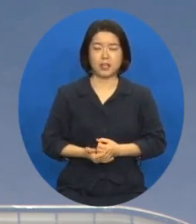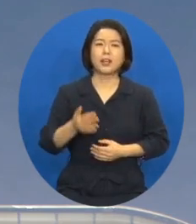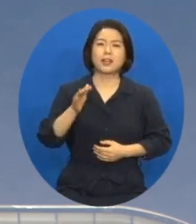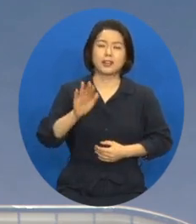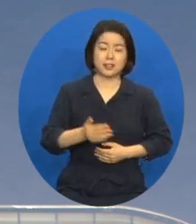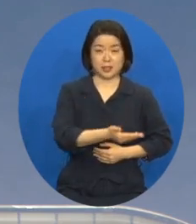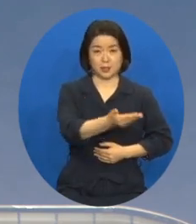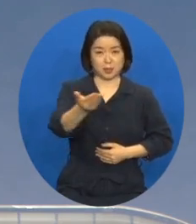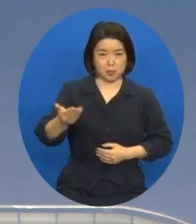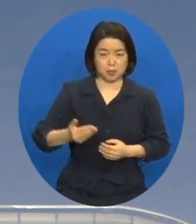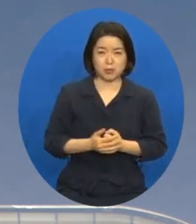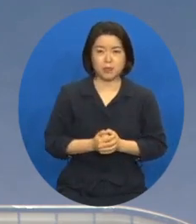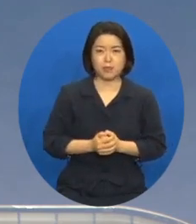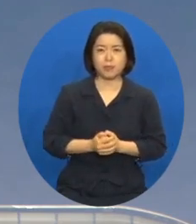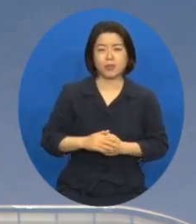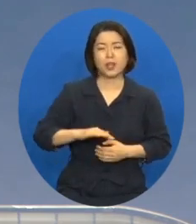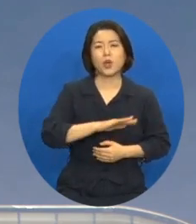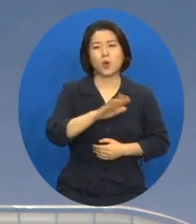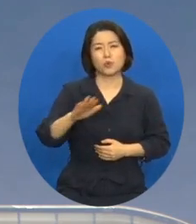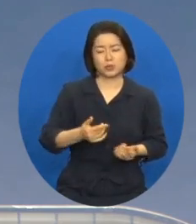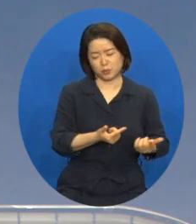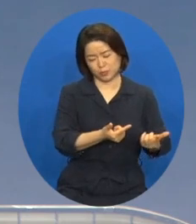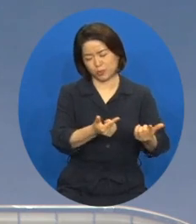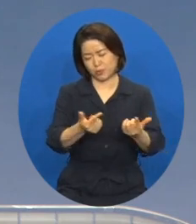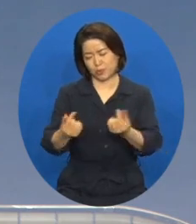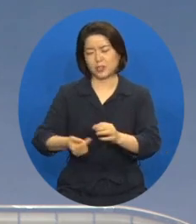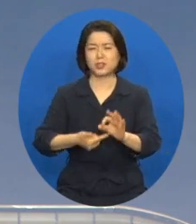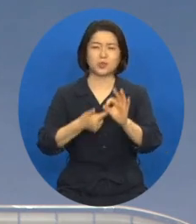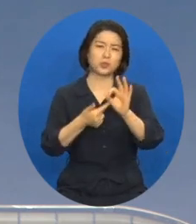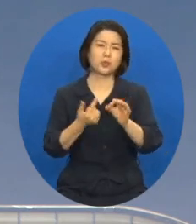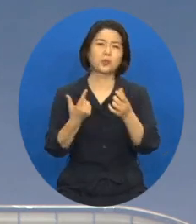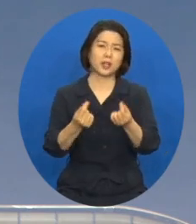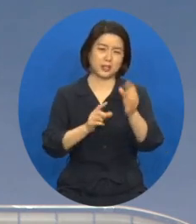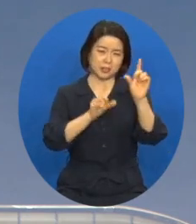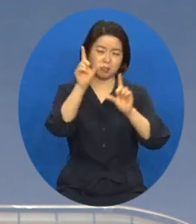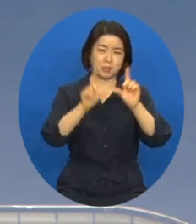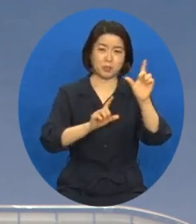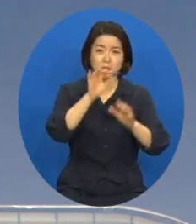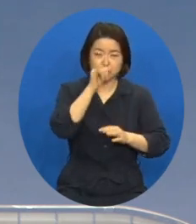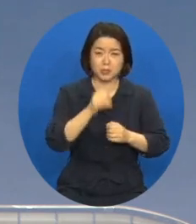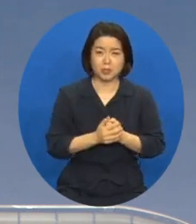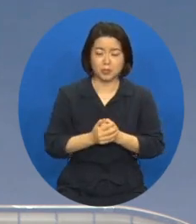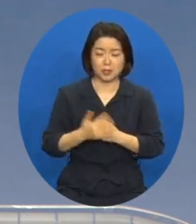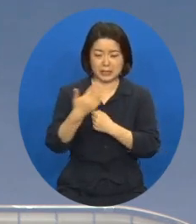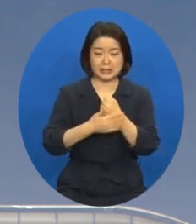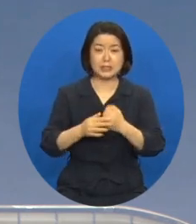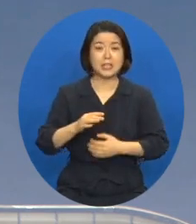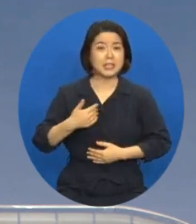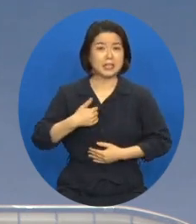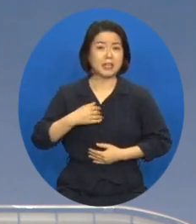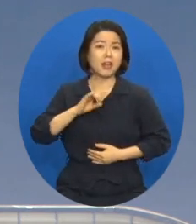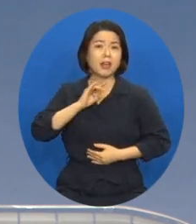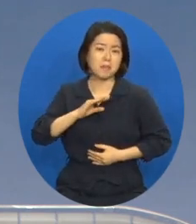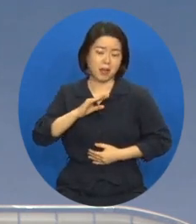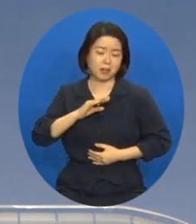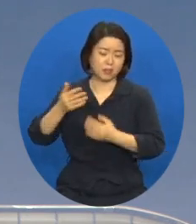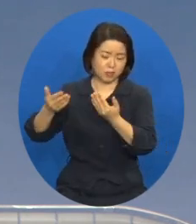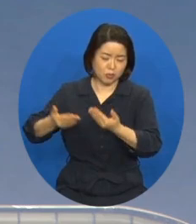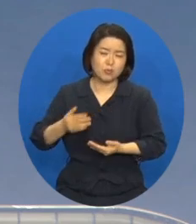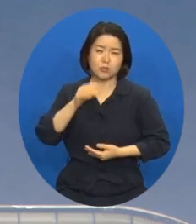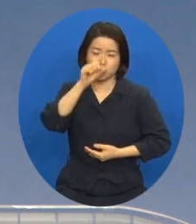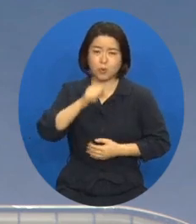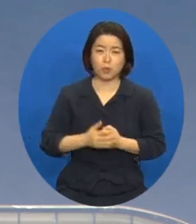여러분, 우리도 다 요나 같아요. 은혜는 내게만 은혜로우시고,